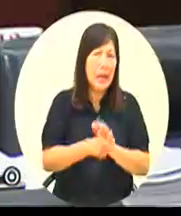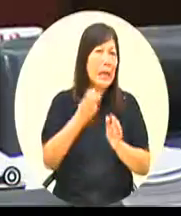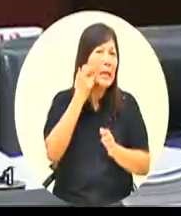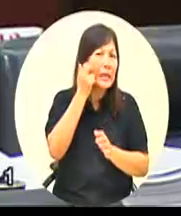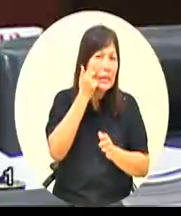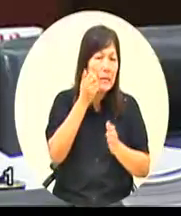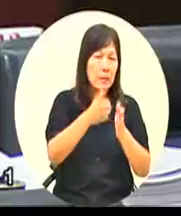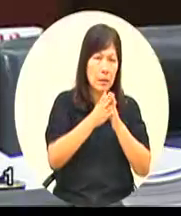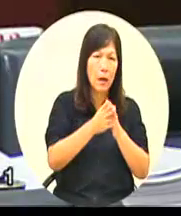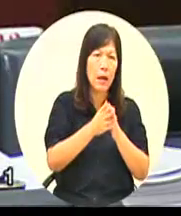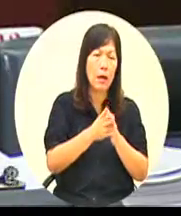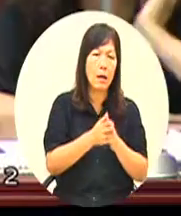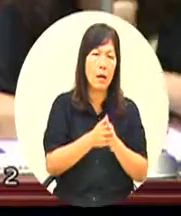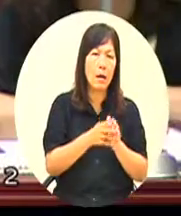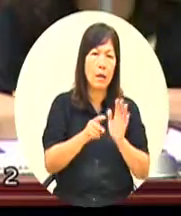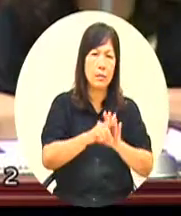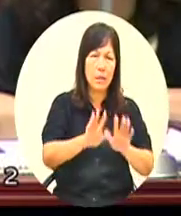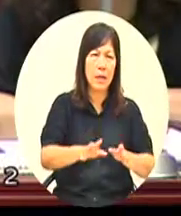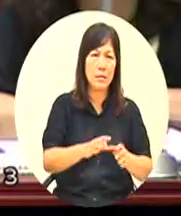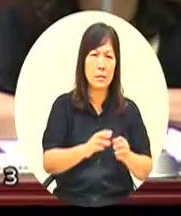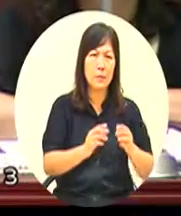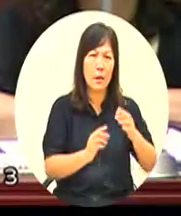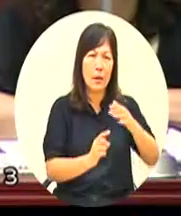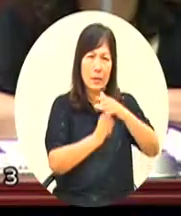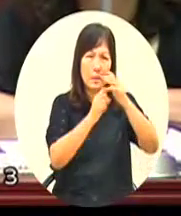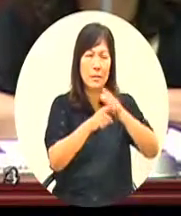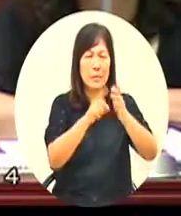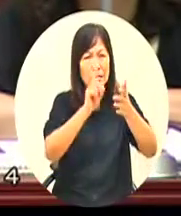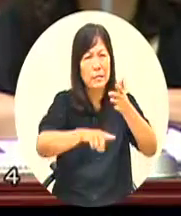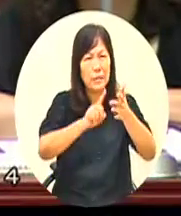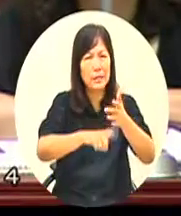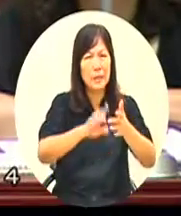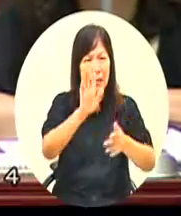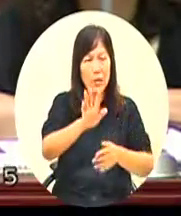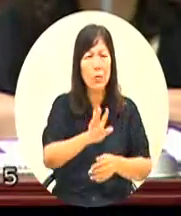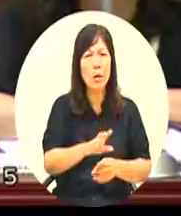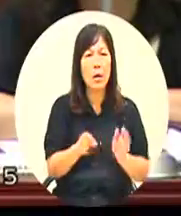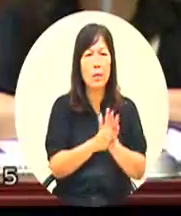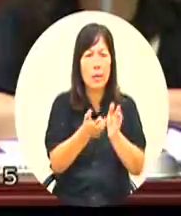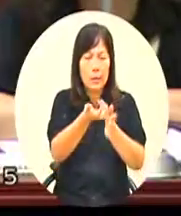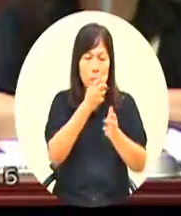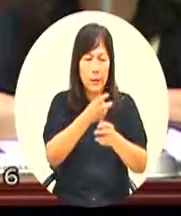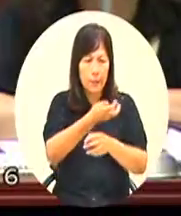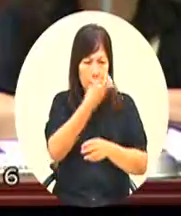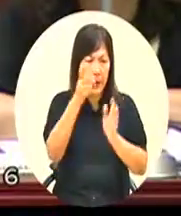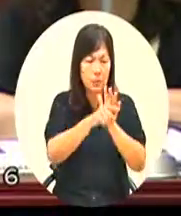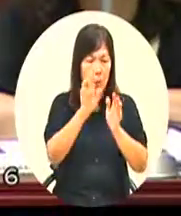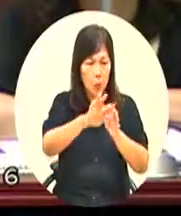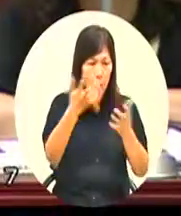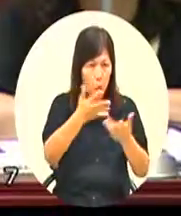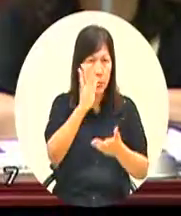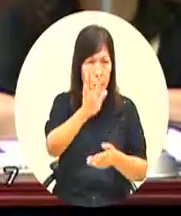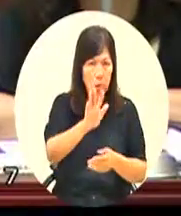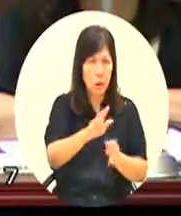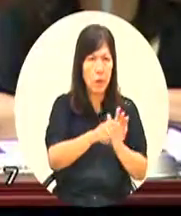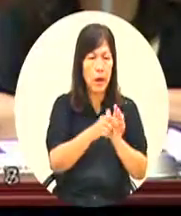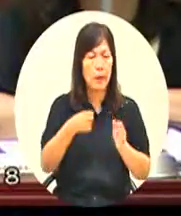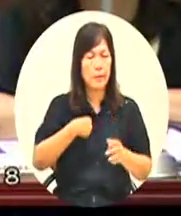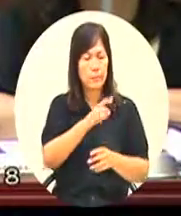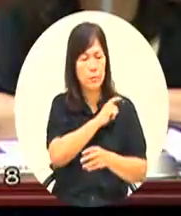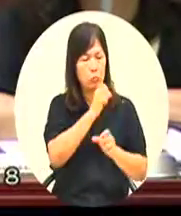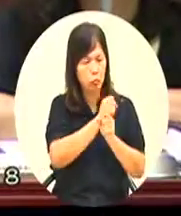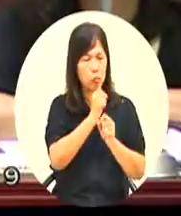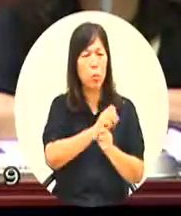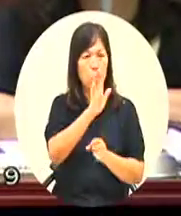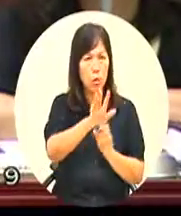吗？ 现在只是一个简单的，那是因为我们之前发现它有点问题，我们自己先做，可是那